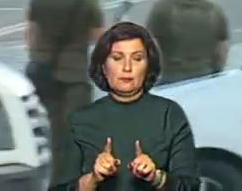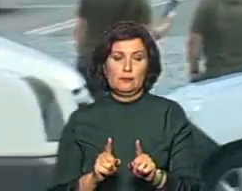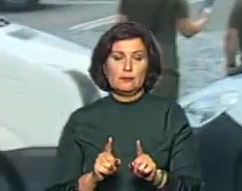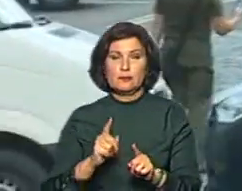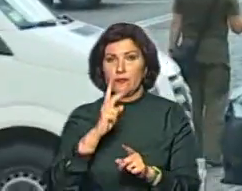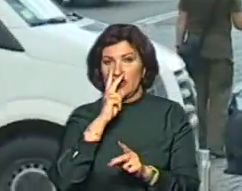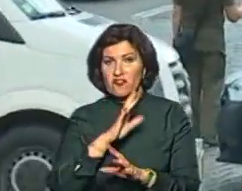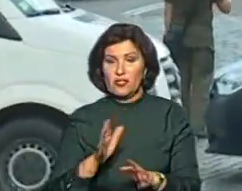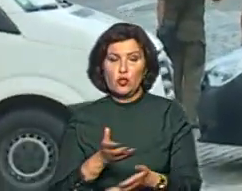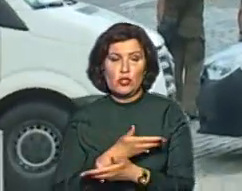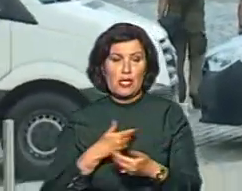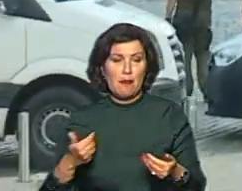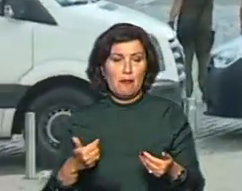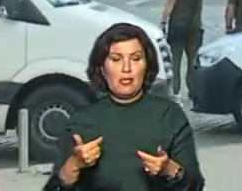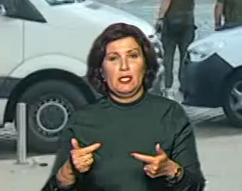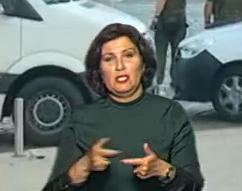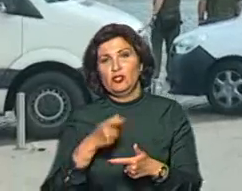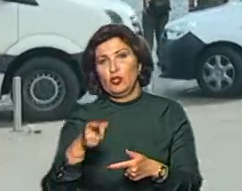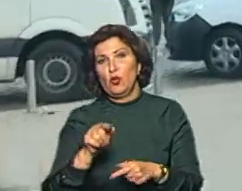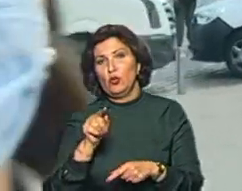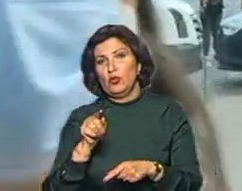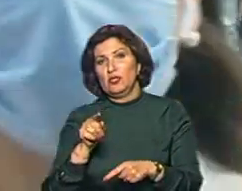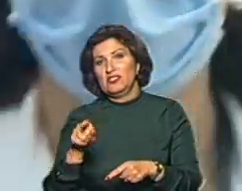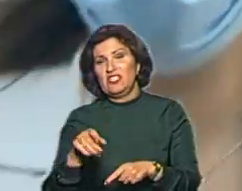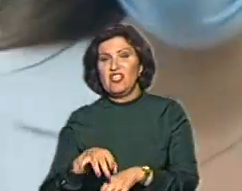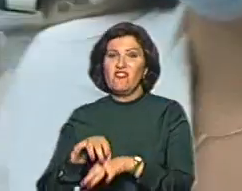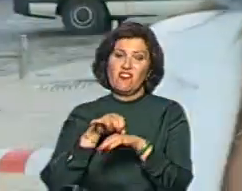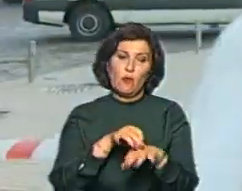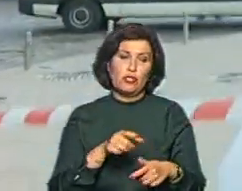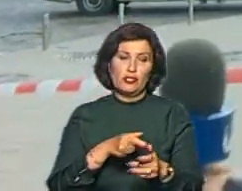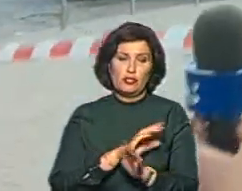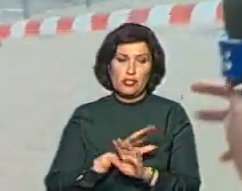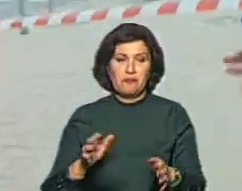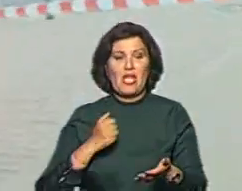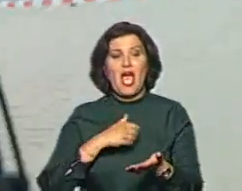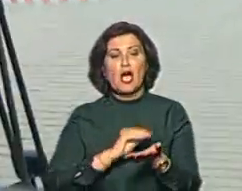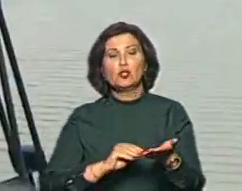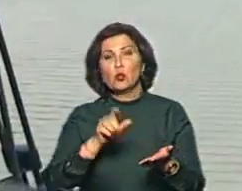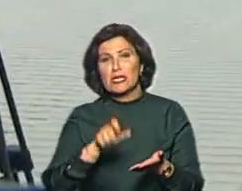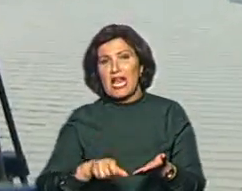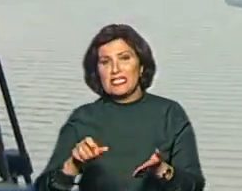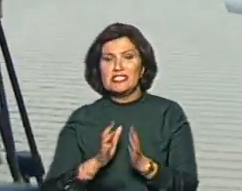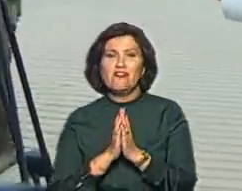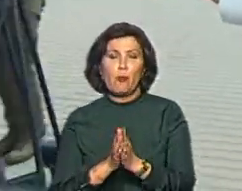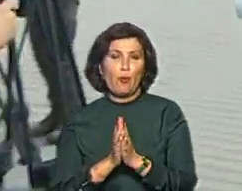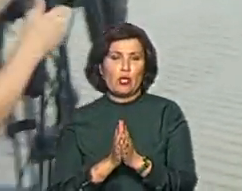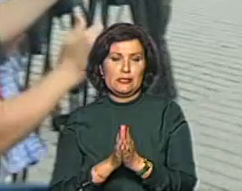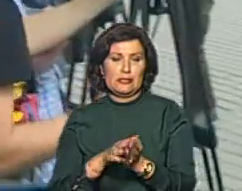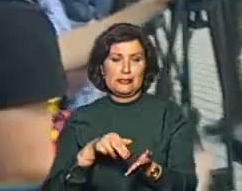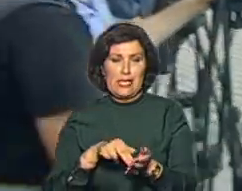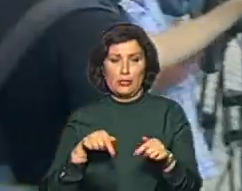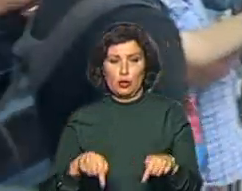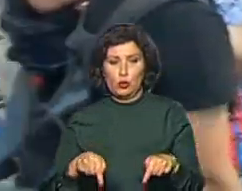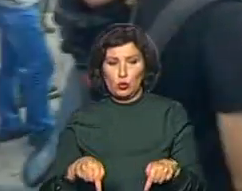не видно нам, чесно кажучи, чи його туди, чи його звідти виводили, чи ні. Ну, а журналістів попросили стати ось